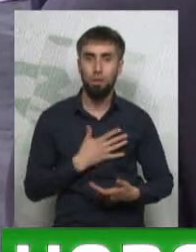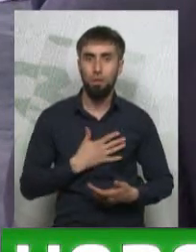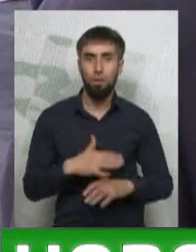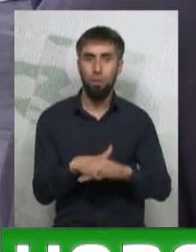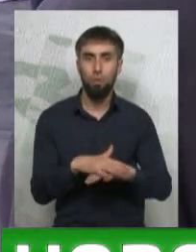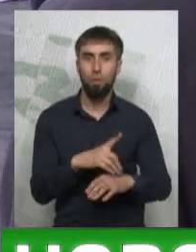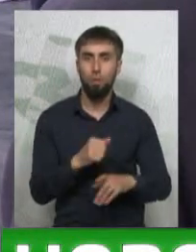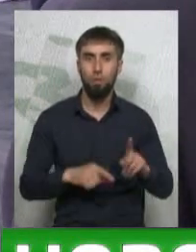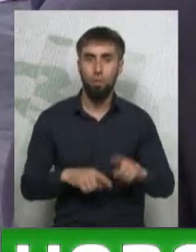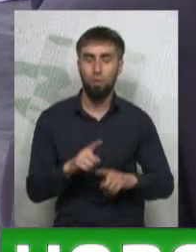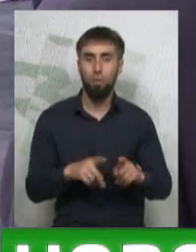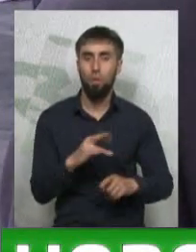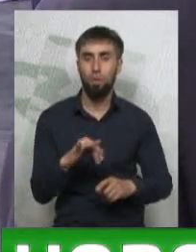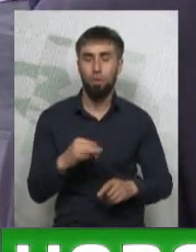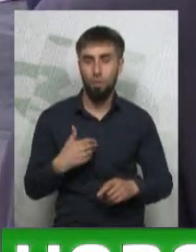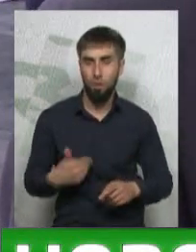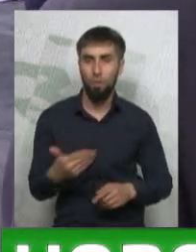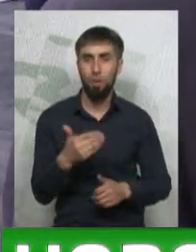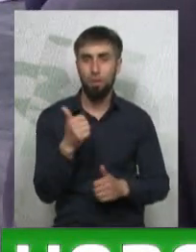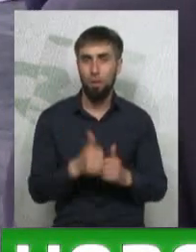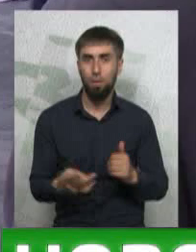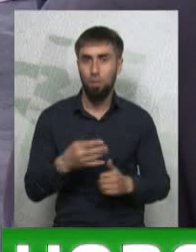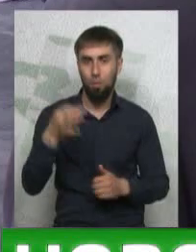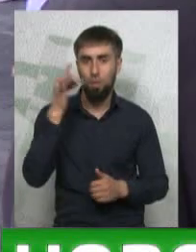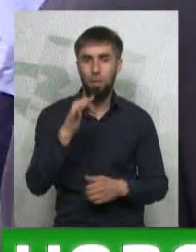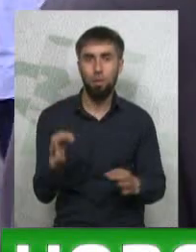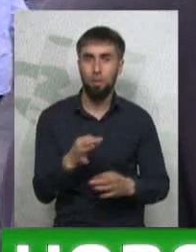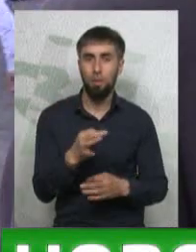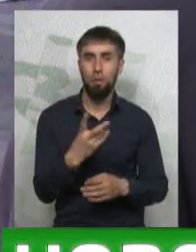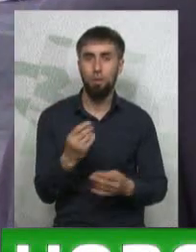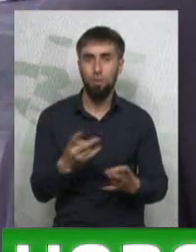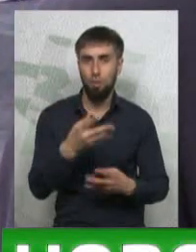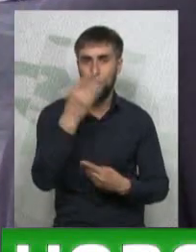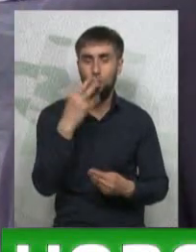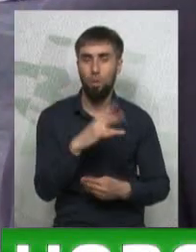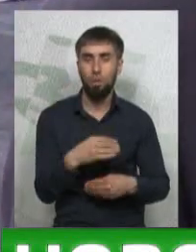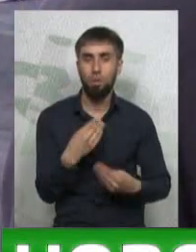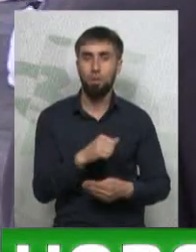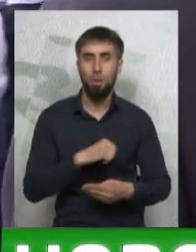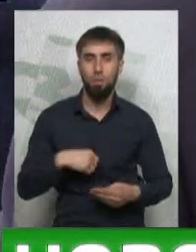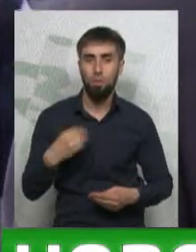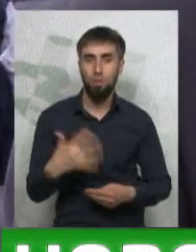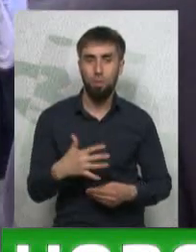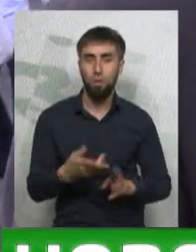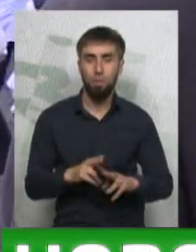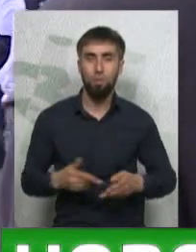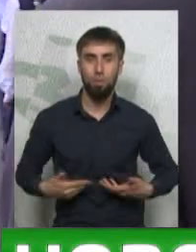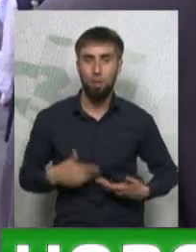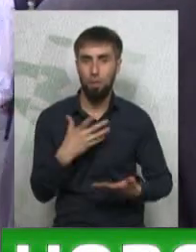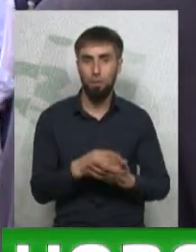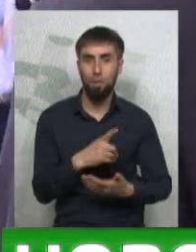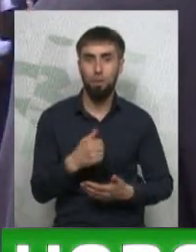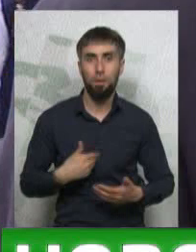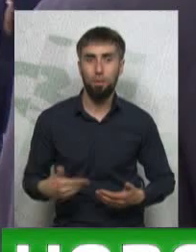народ, мы всегда должны помнить и никогда не должны забывать. Потому что они отдали самое дорогое, это жизнь свою за